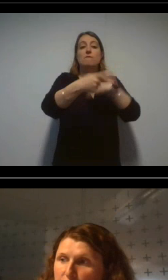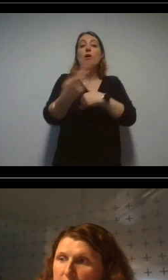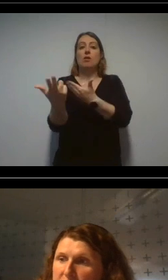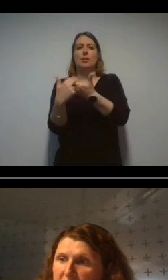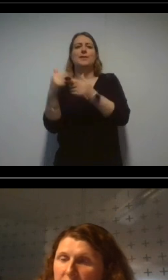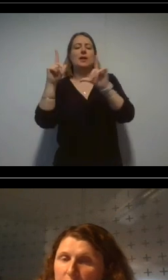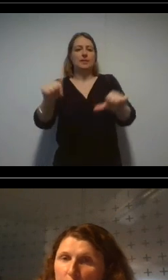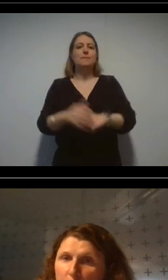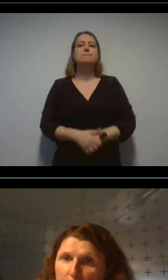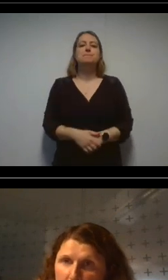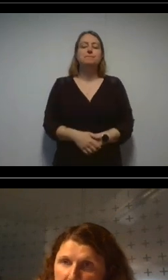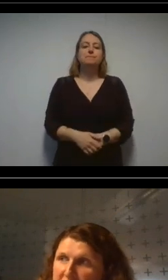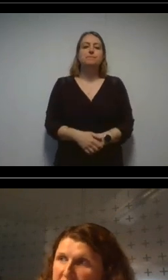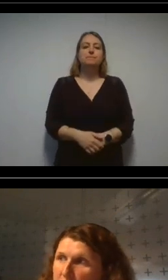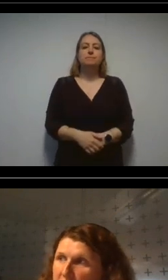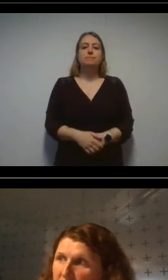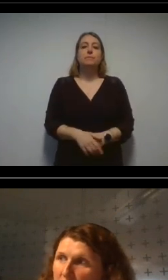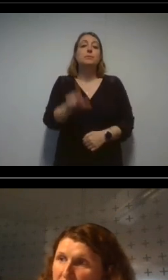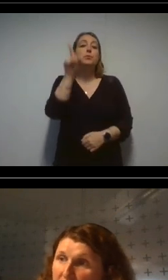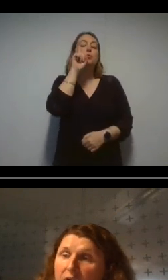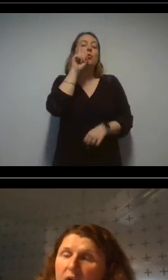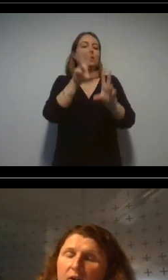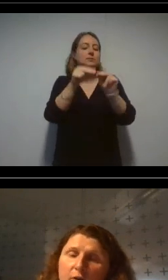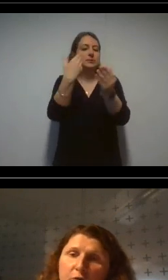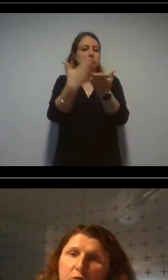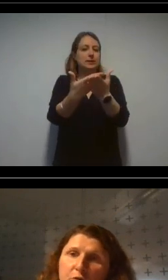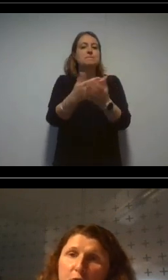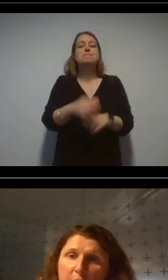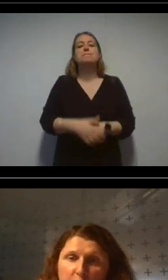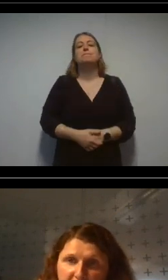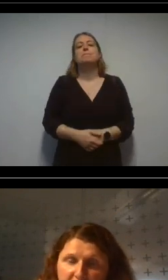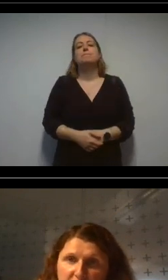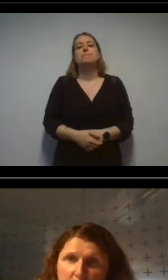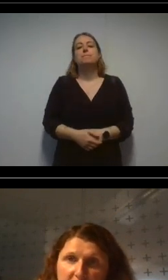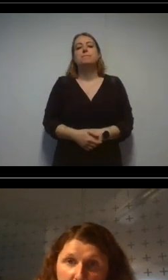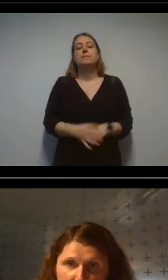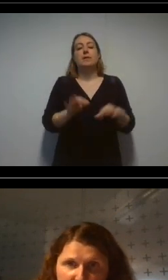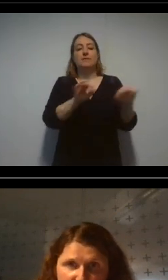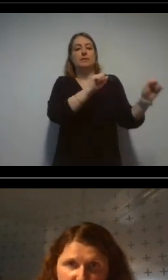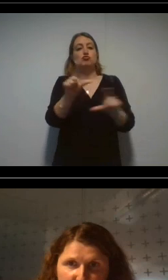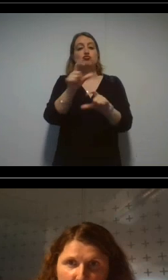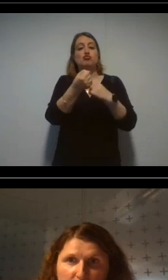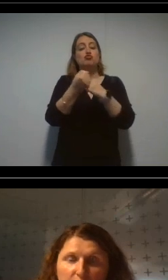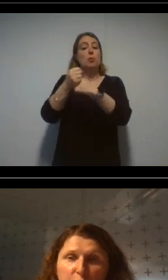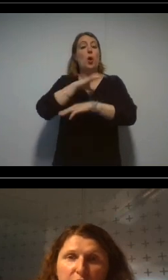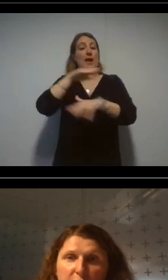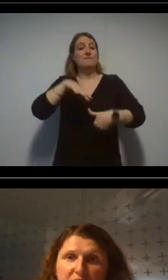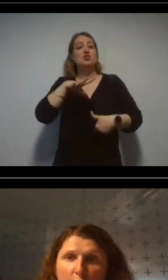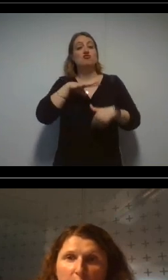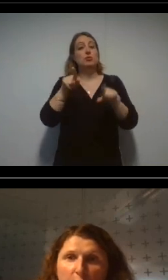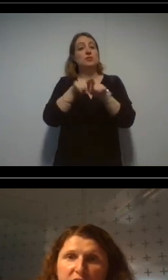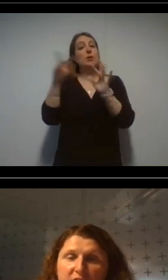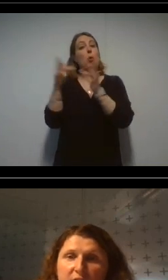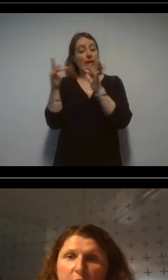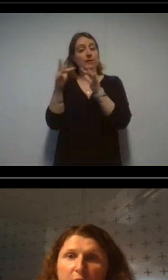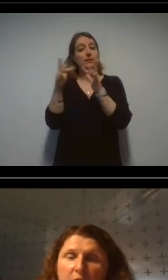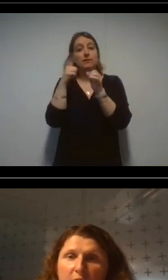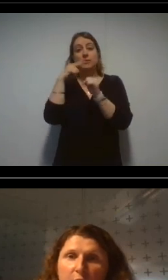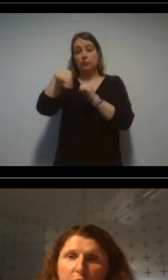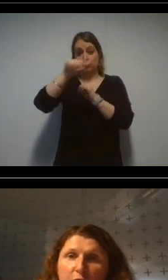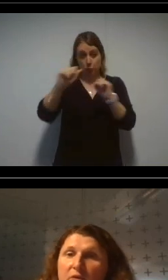À la fin du webinaire. Pourquoi je vous dis ça? C'est parce qu'à la fin du support de présentation, il y a les contacts. Donc, vous pouvez aussi vous